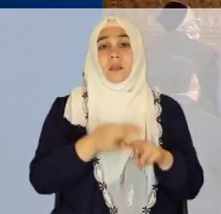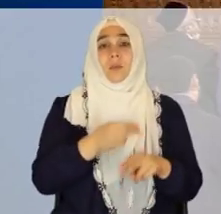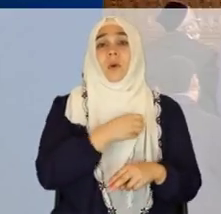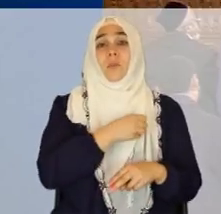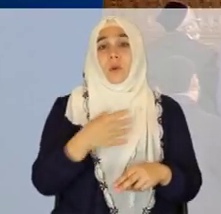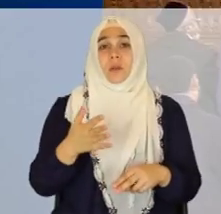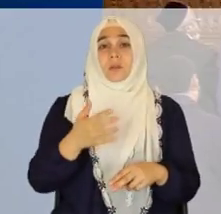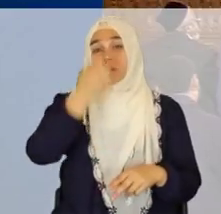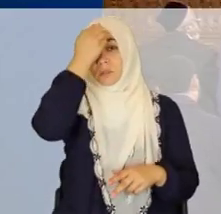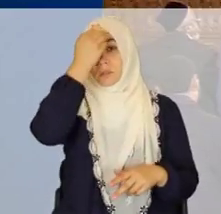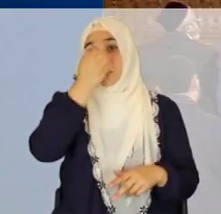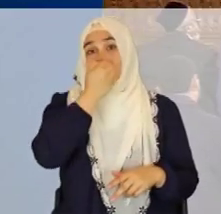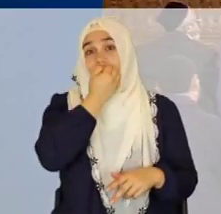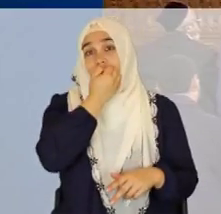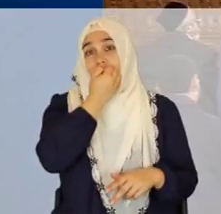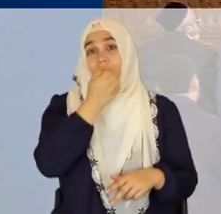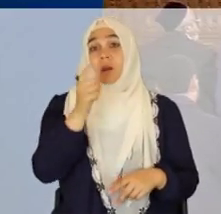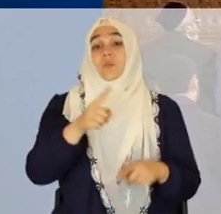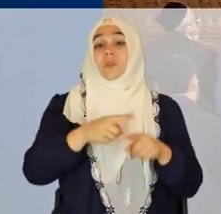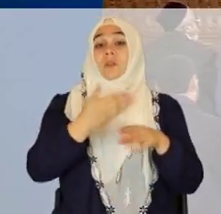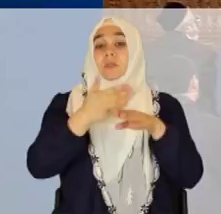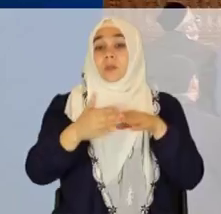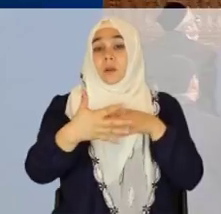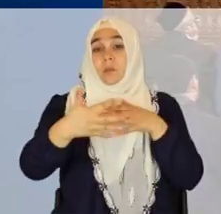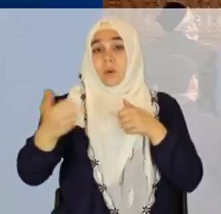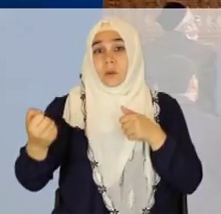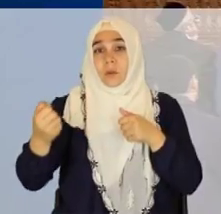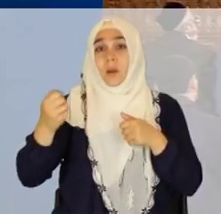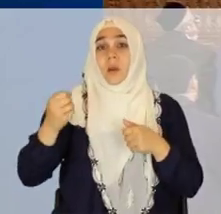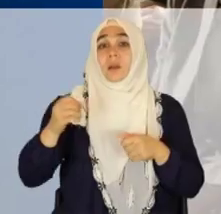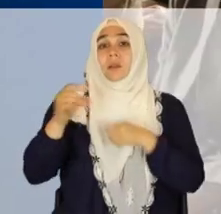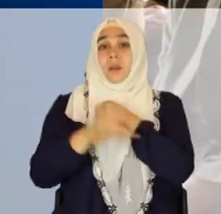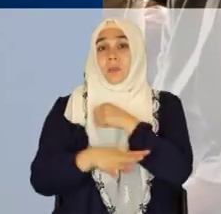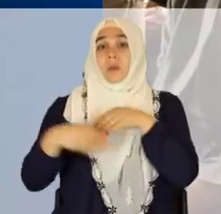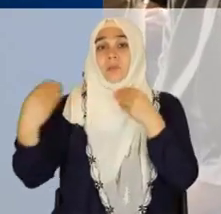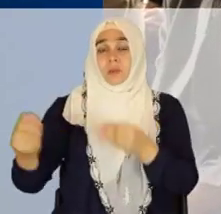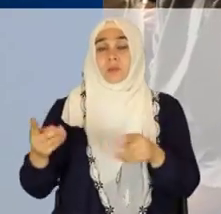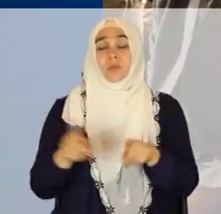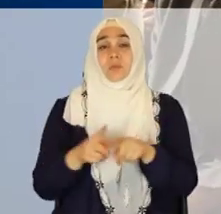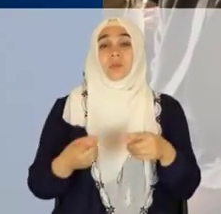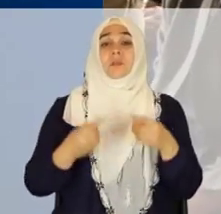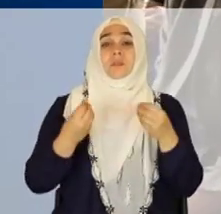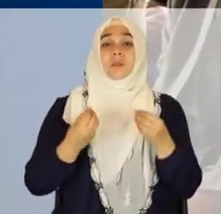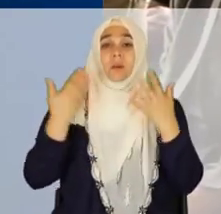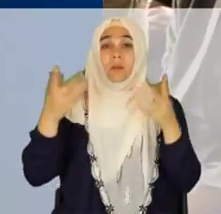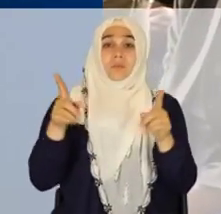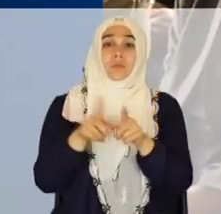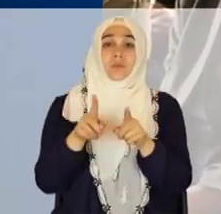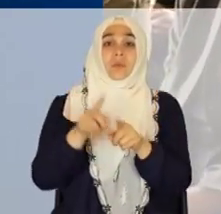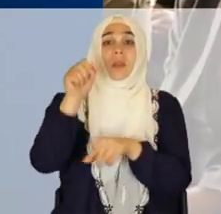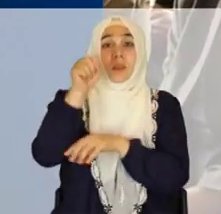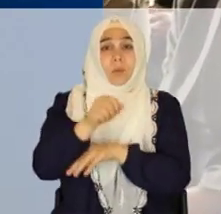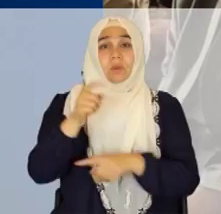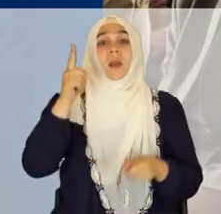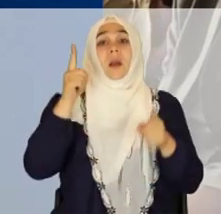baylıkın şükranesi, ondan çıkarıp kembağarlarına bir kısmını zekat kılıp veriş bilen bulan. Ana